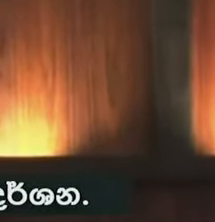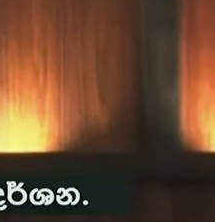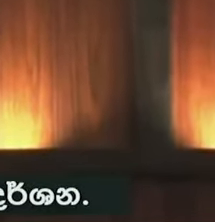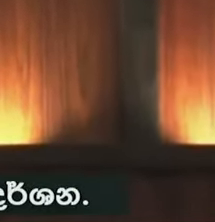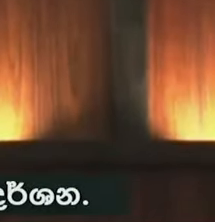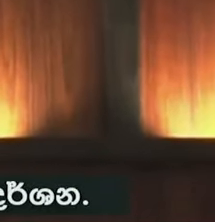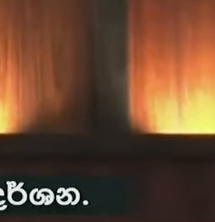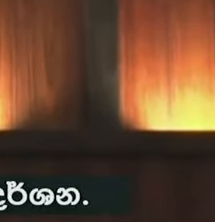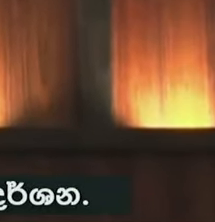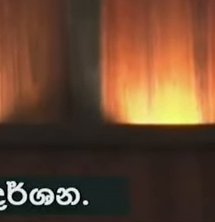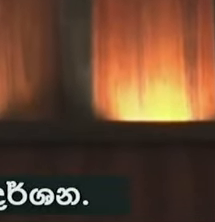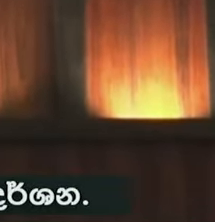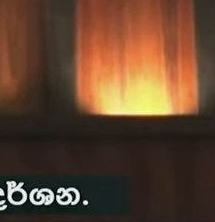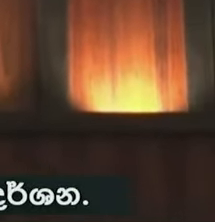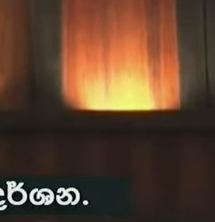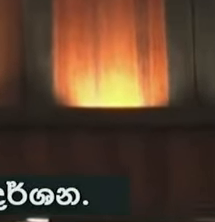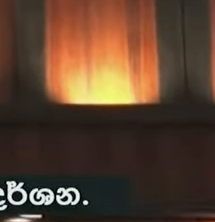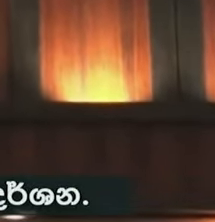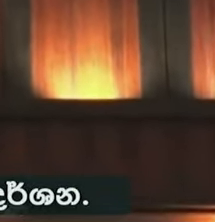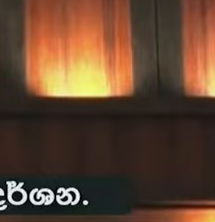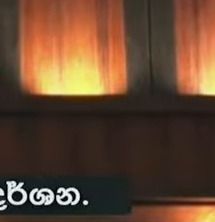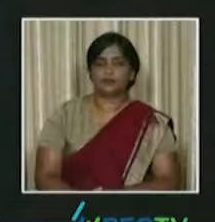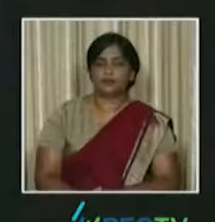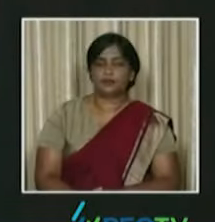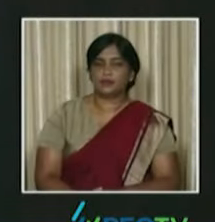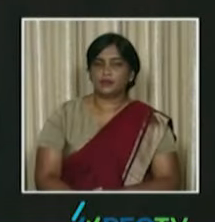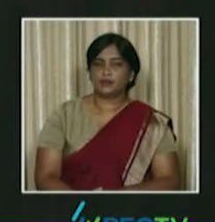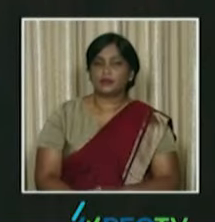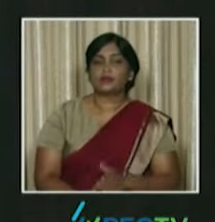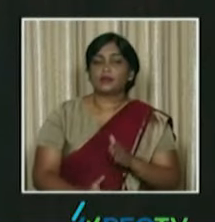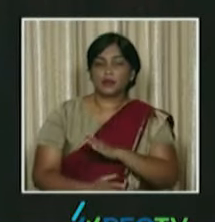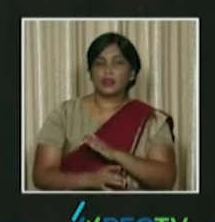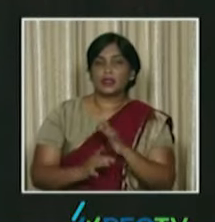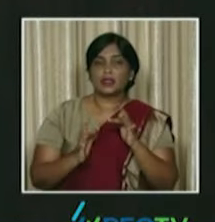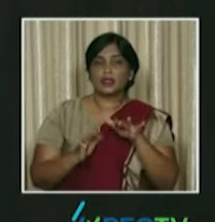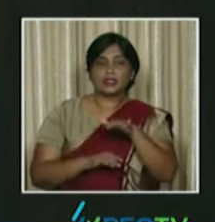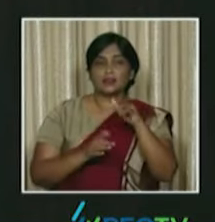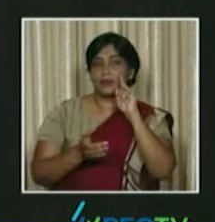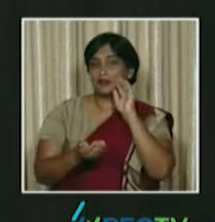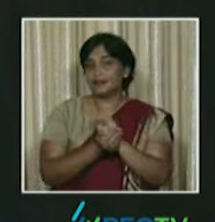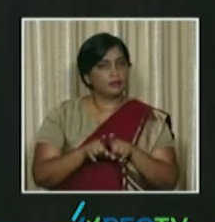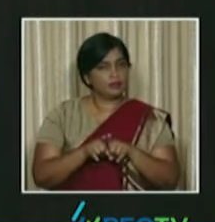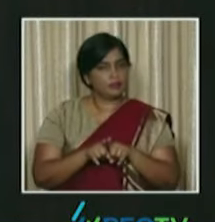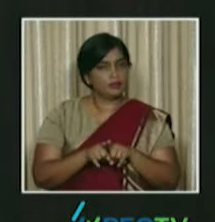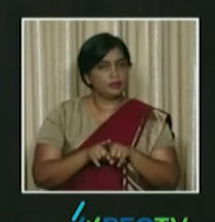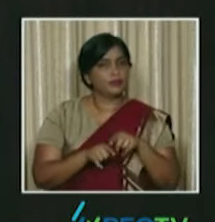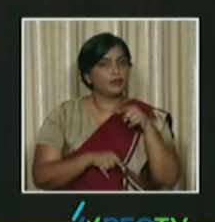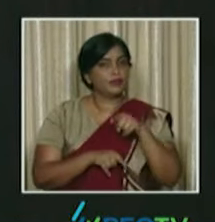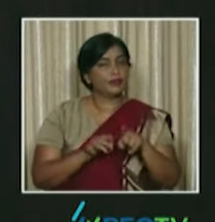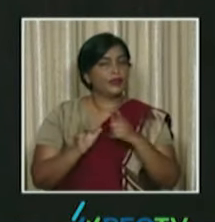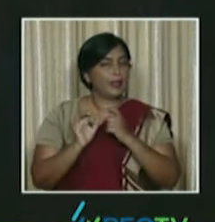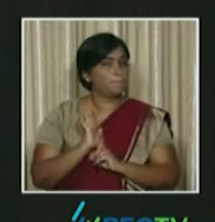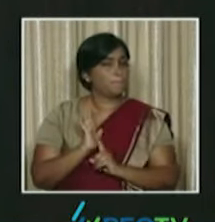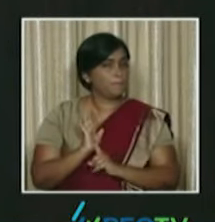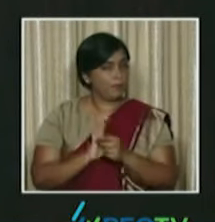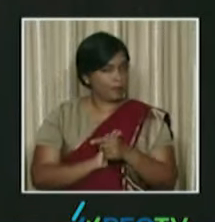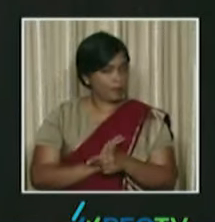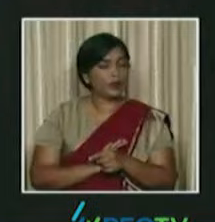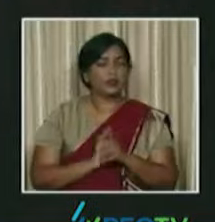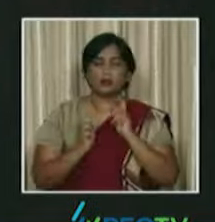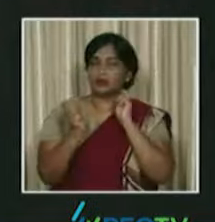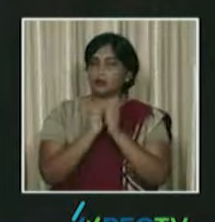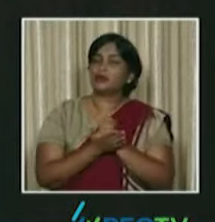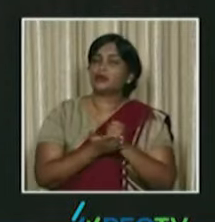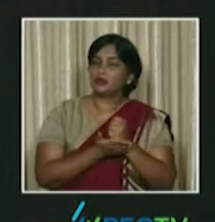පාර්ලිමේන්තුවේ පක්ෂ විපක්ෂ විවාද සිදු කෙරුණේ මේ ආකාරයෙන්. මාර්ගගත ක්‍රමවල සුරක්ෂිතතාවය පිළිබඳ මෙම පනත් කෙටුම්පතේ